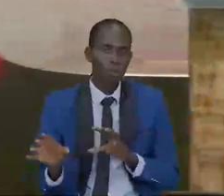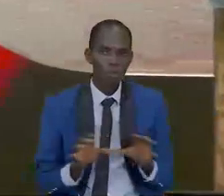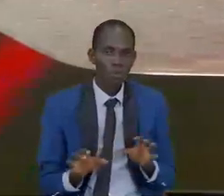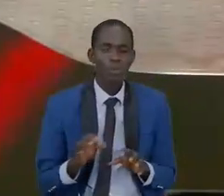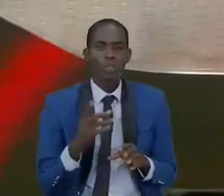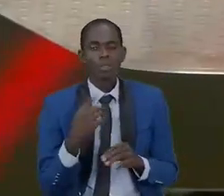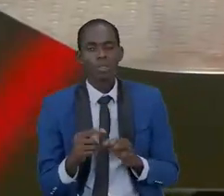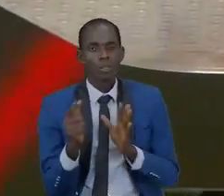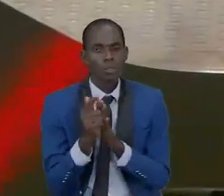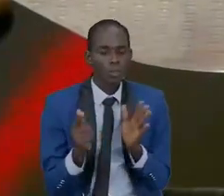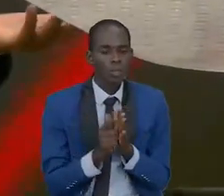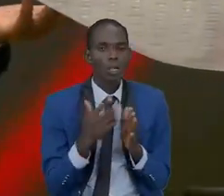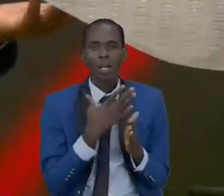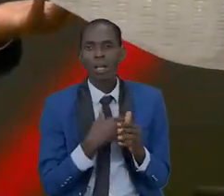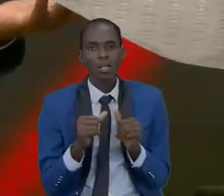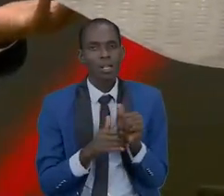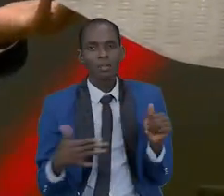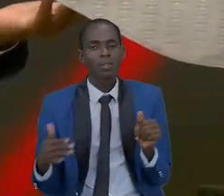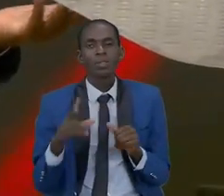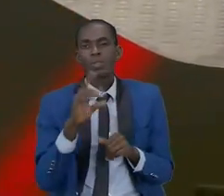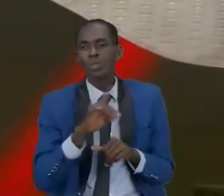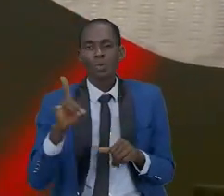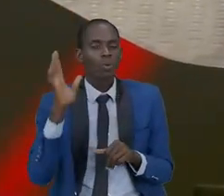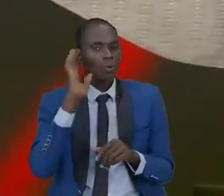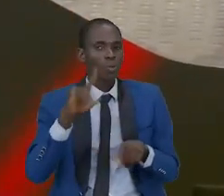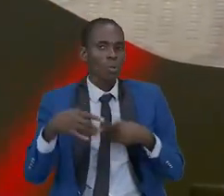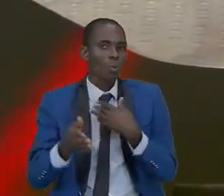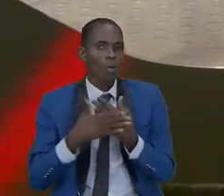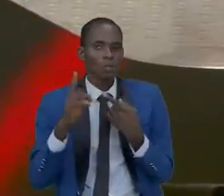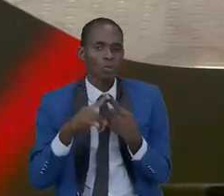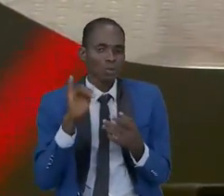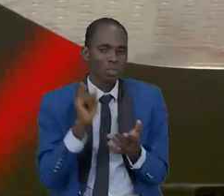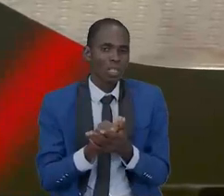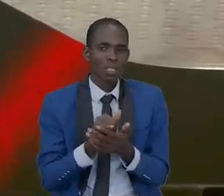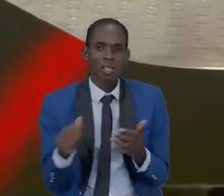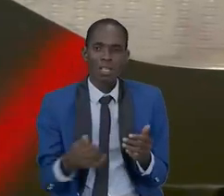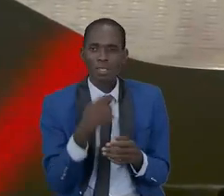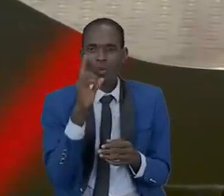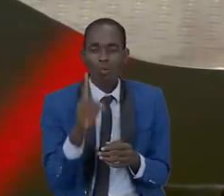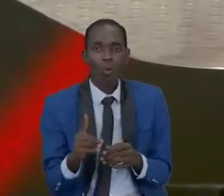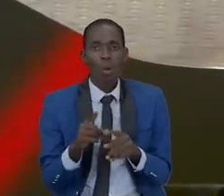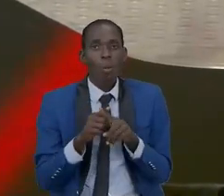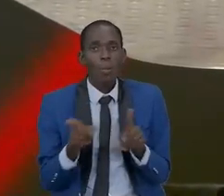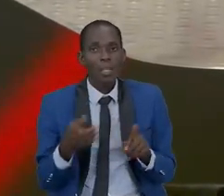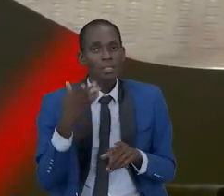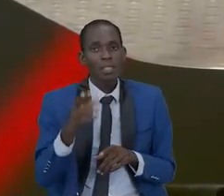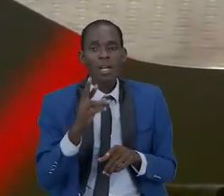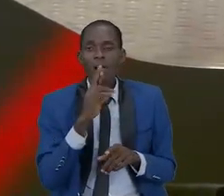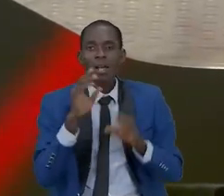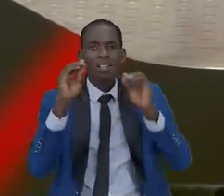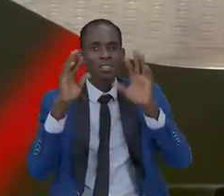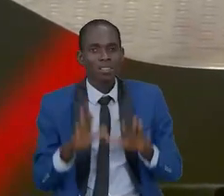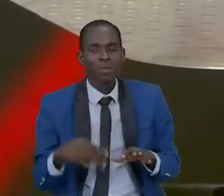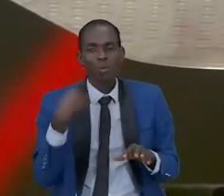réseau de la statuts les lois personne ne doit plus repartir dans ces choses là mais il y avait des enseignants qui étaient